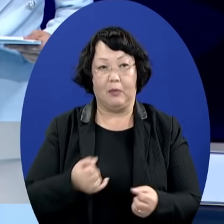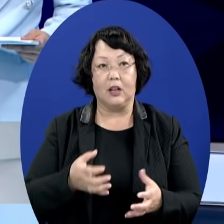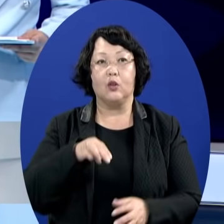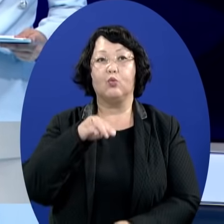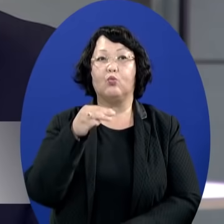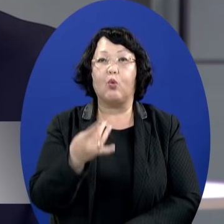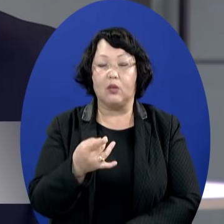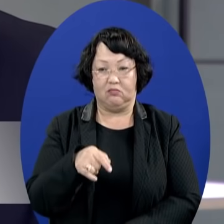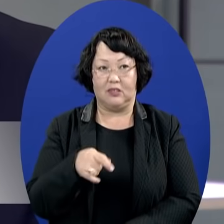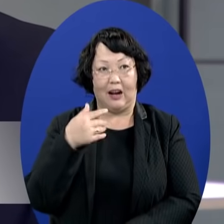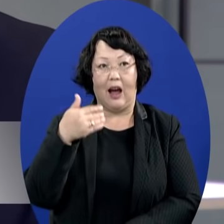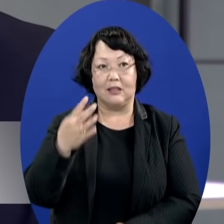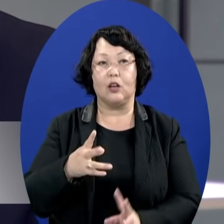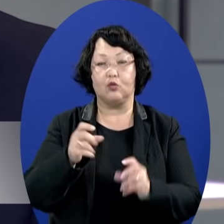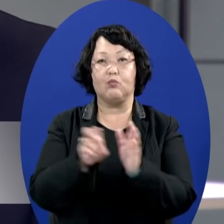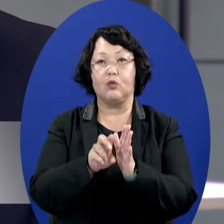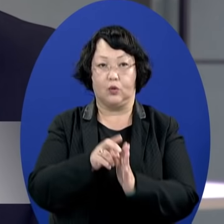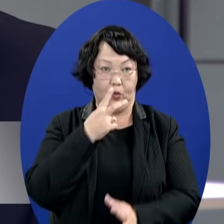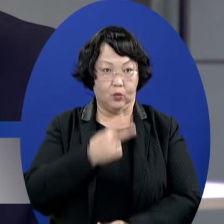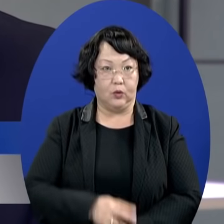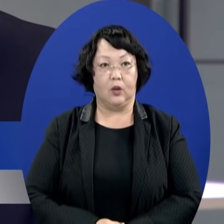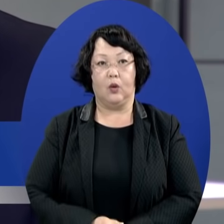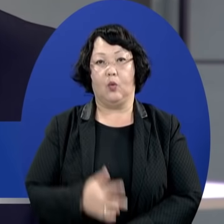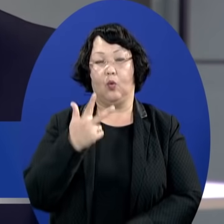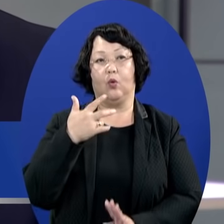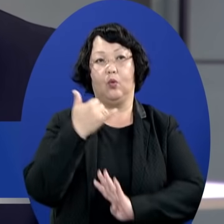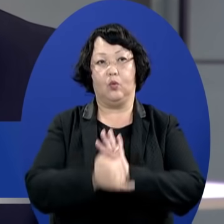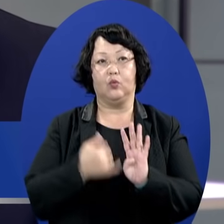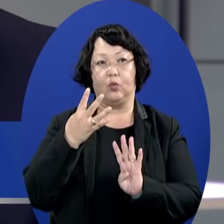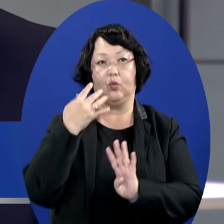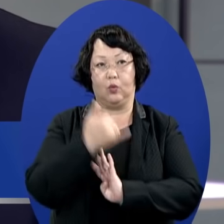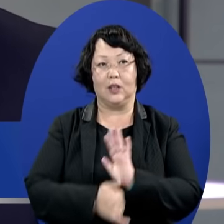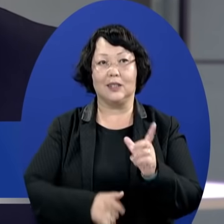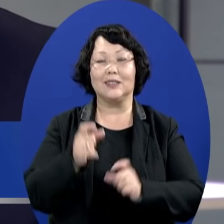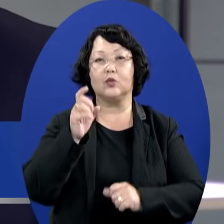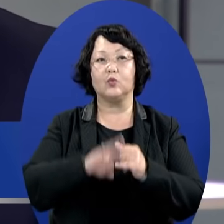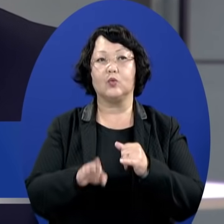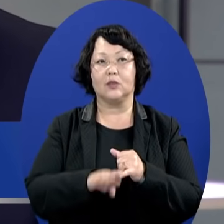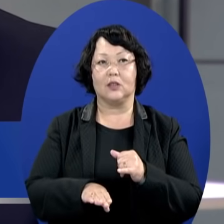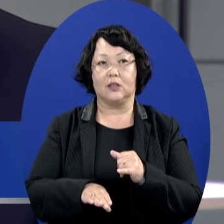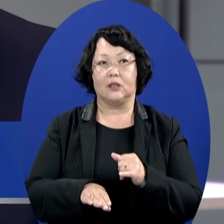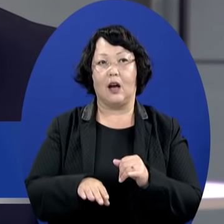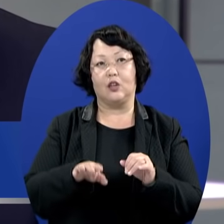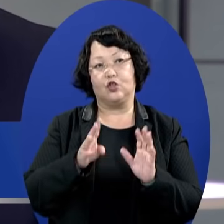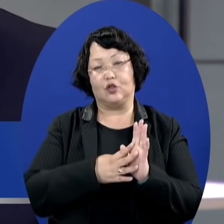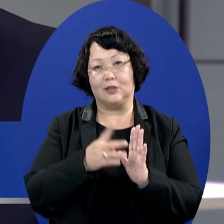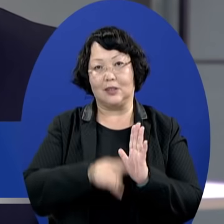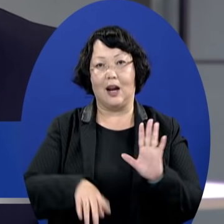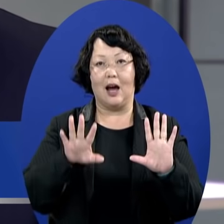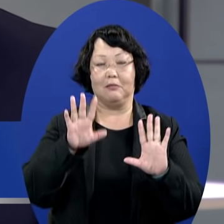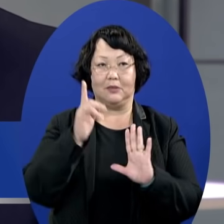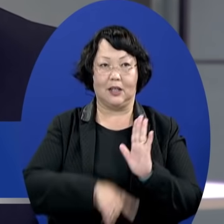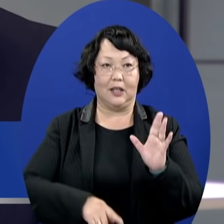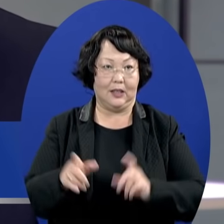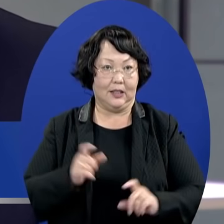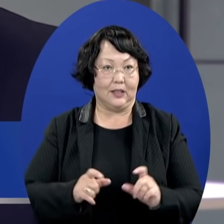мэдэгдэдэг юм аа. 3-4-р улиралд эдийн засгийн сүлийн хагас ялангуяа энэ одоо энэ 9, 10, 11 энэ сарын энэ эдийн засгийн